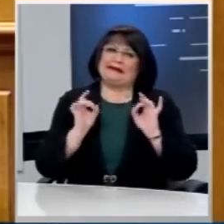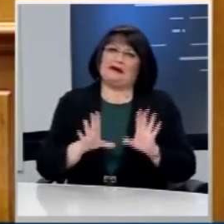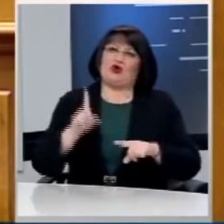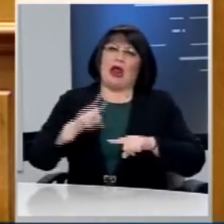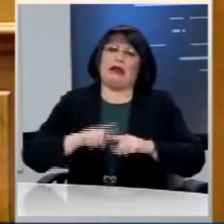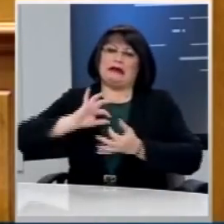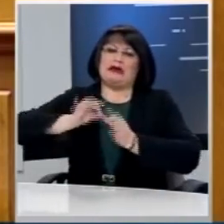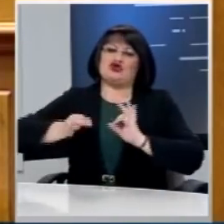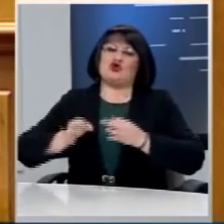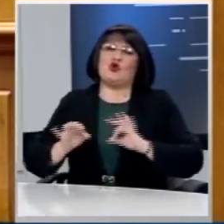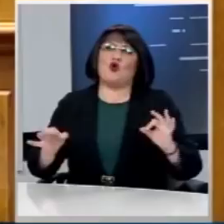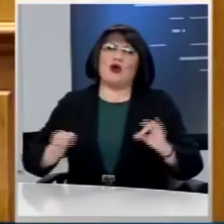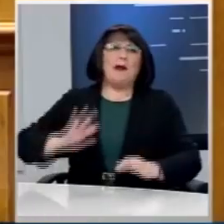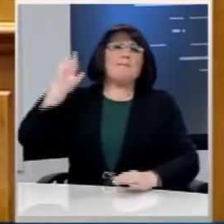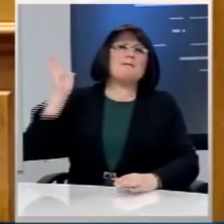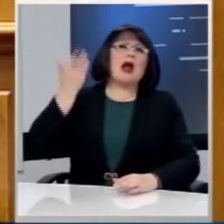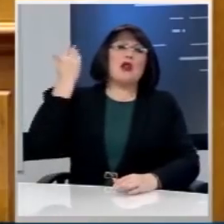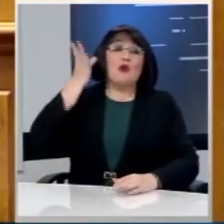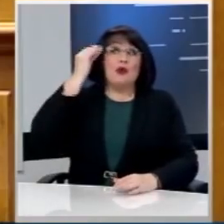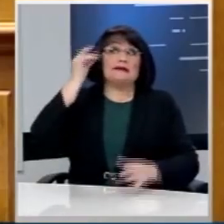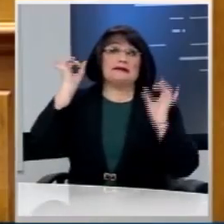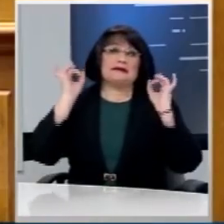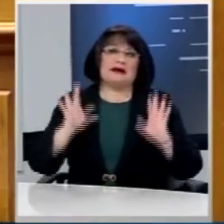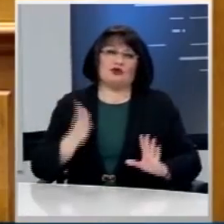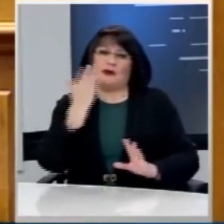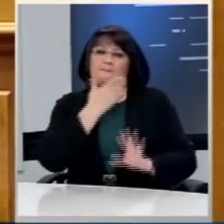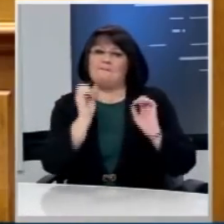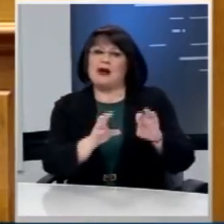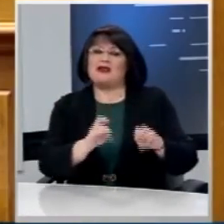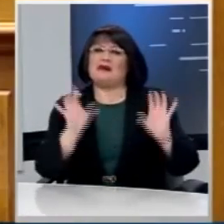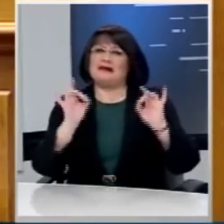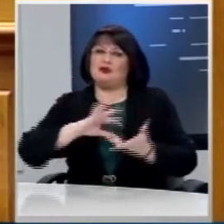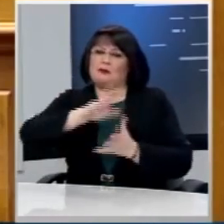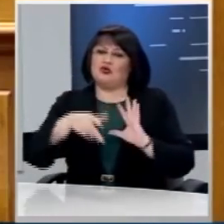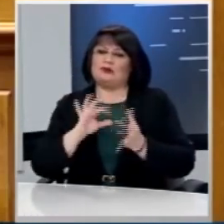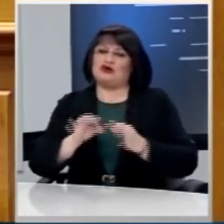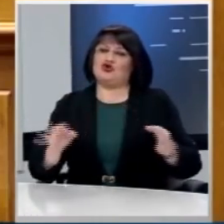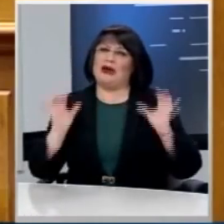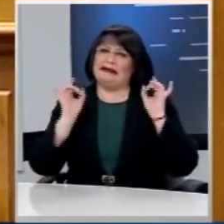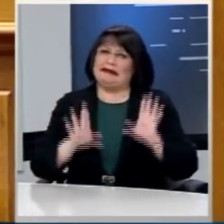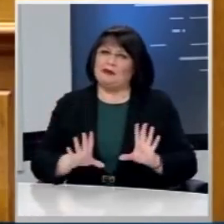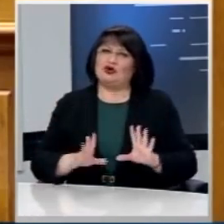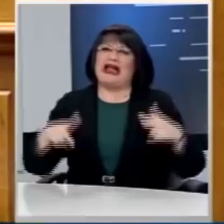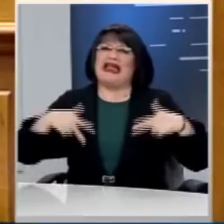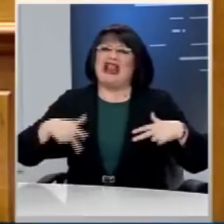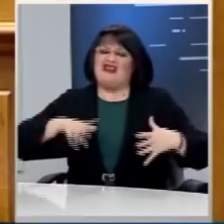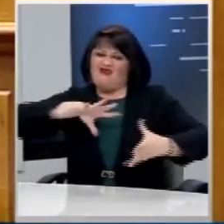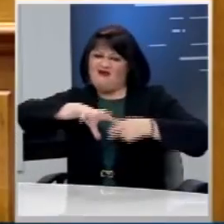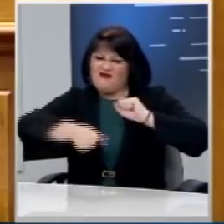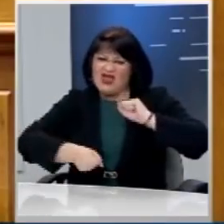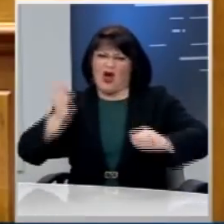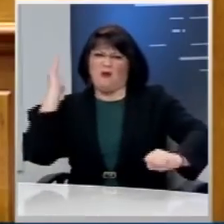την ελληνική ιστορία από το παρελθόν. Δεν έχετε διδαχθεί τίποτα από την παγκόσμια ιστορία. Η κρατική βία,